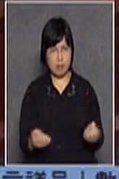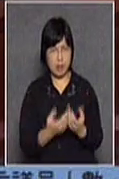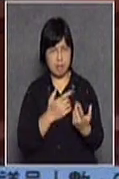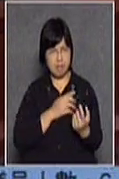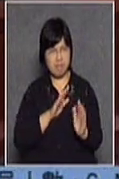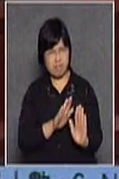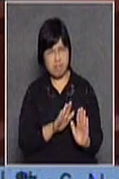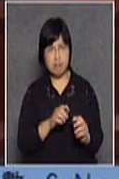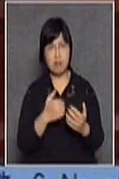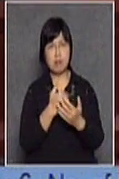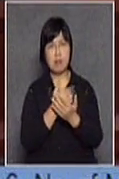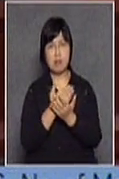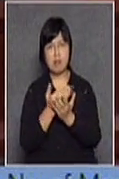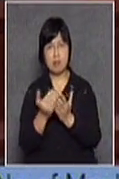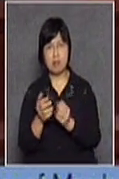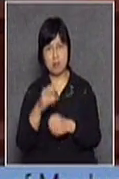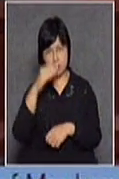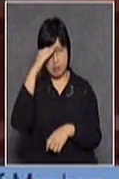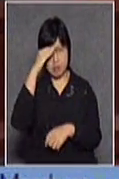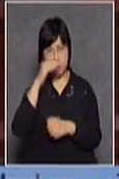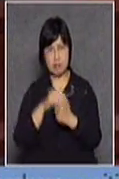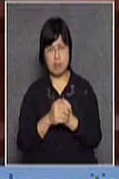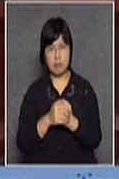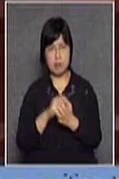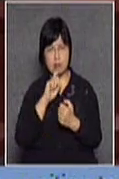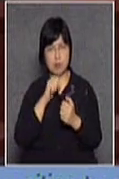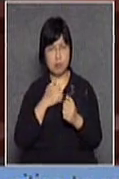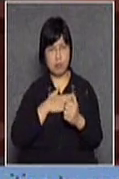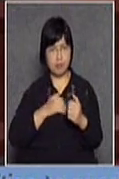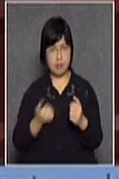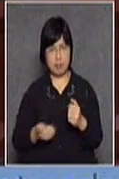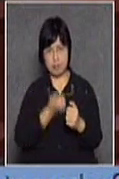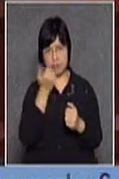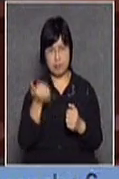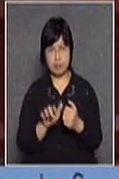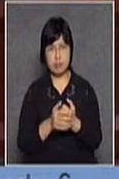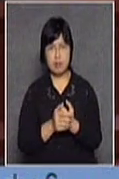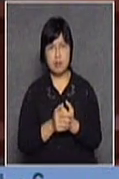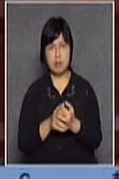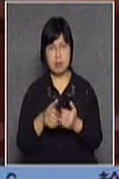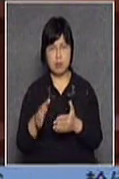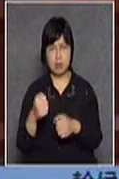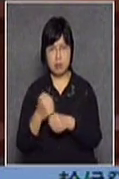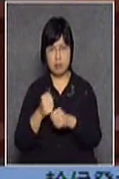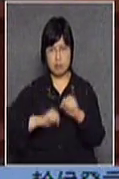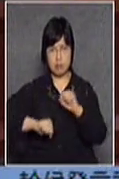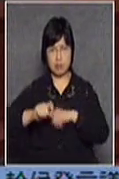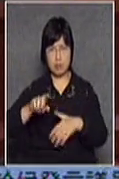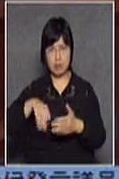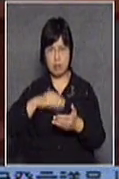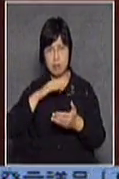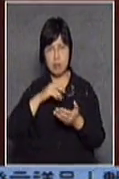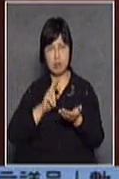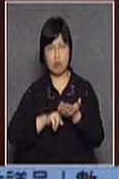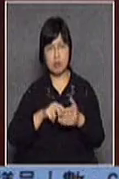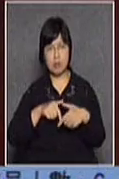案。這方面呢，警方是作出充分準備我對他們一向的表現是充滿信心。多謝主席。